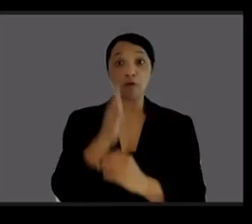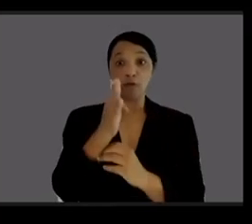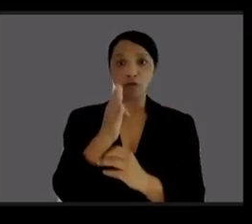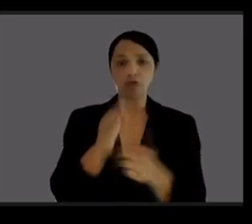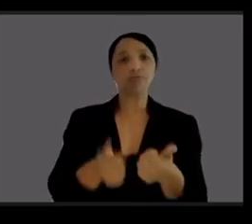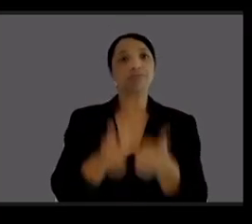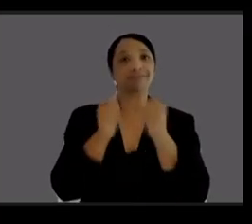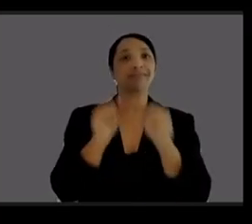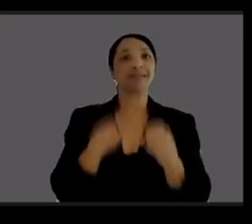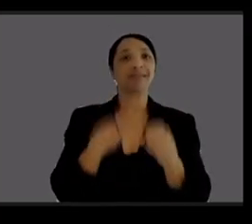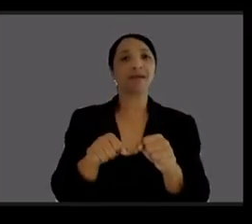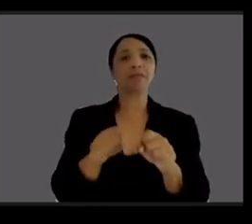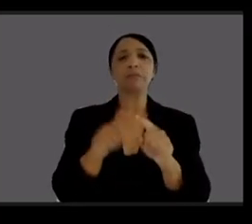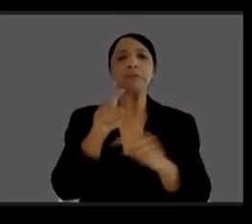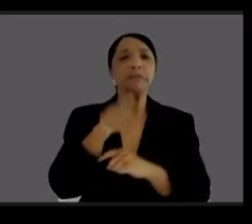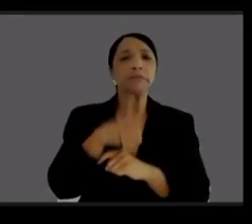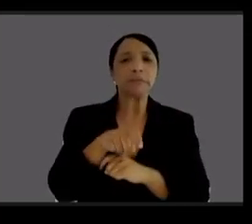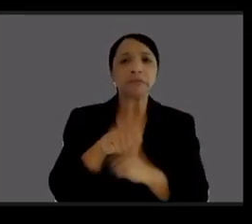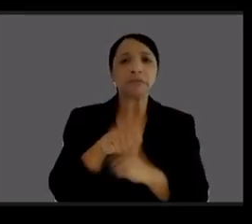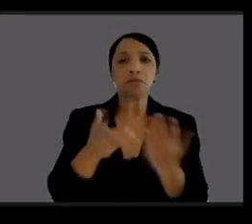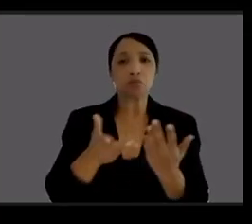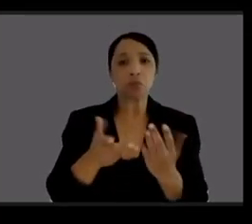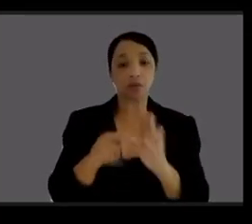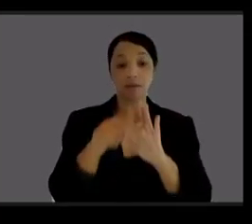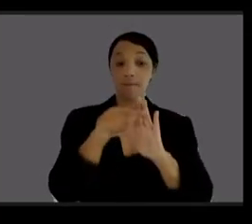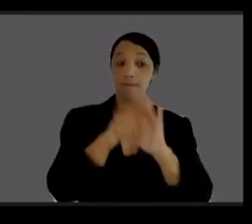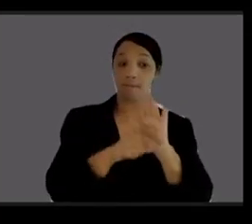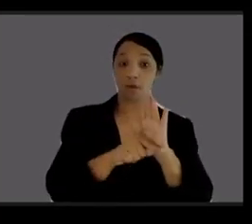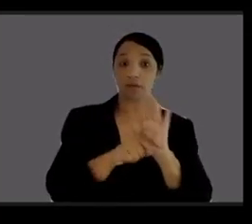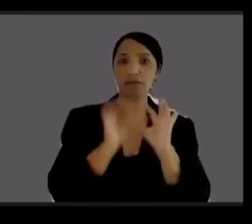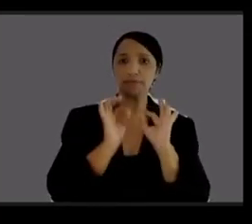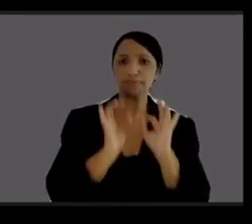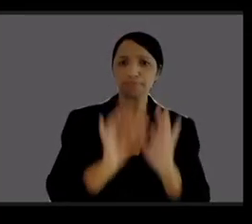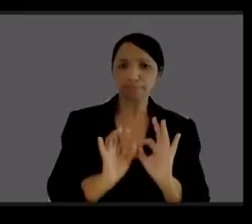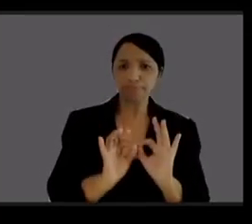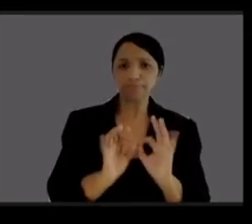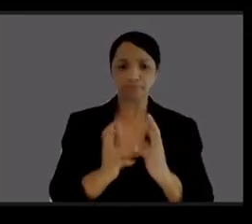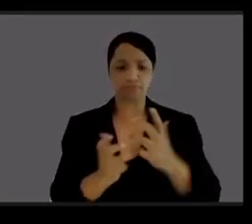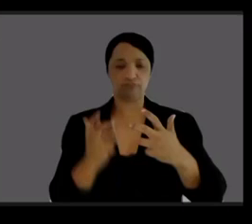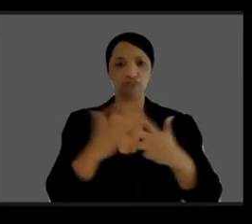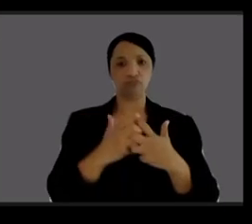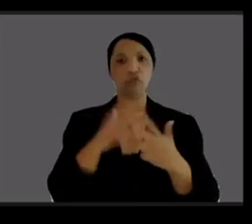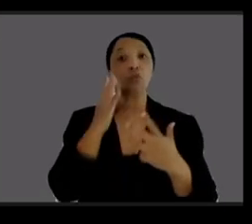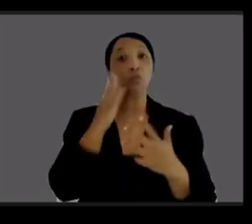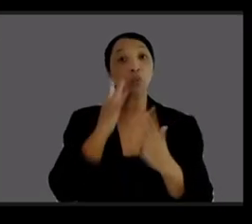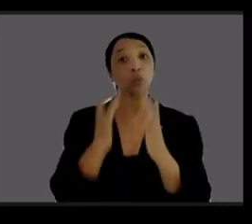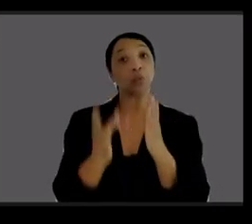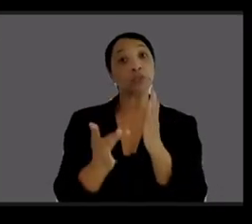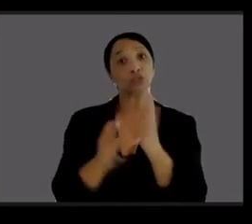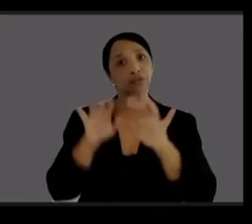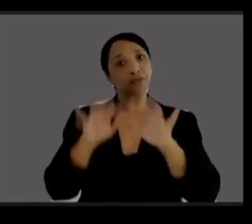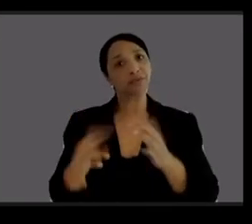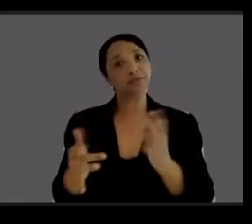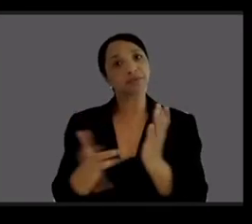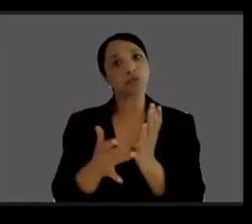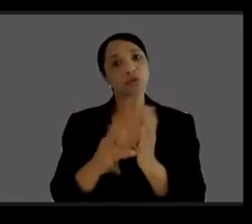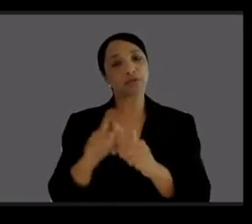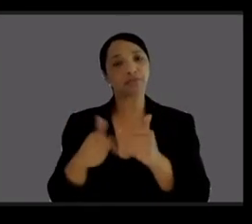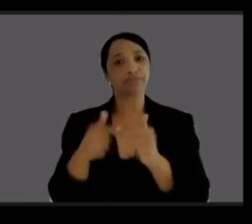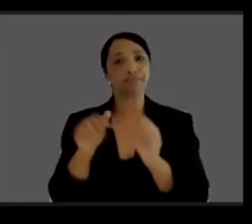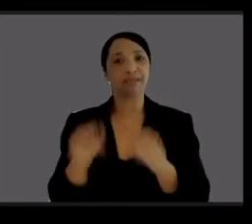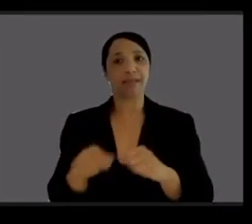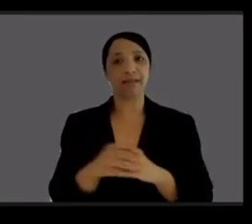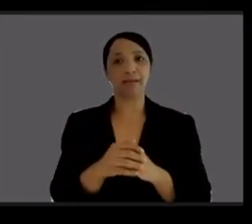和可持续的未来的过程当中发挥着重要的作用，但是需要我们制定负责任的政策，充分的发挥数字技术的优